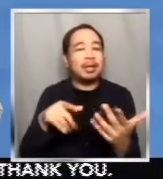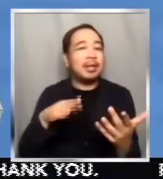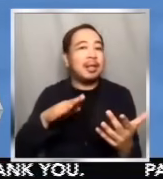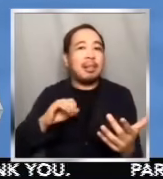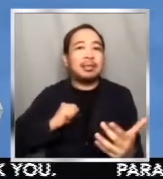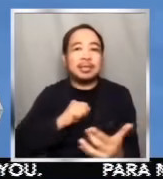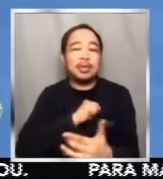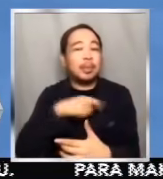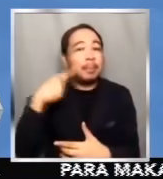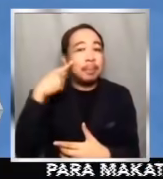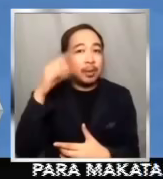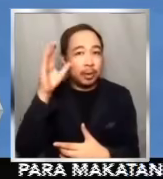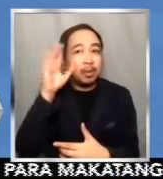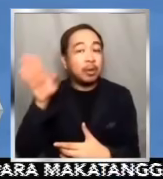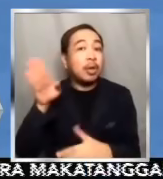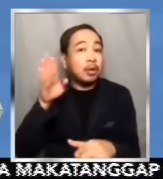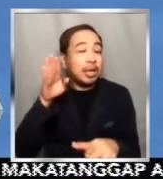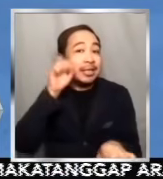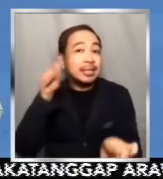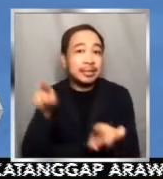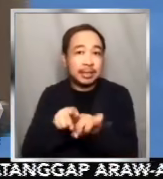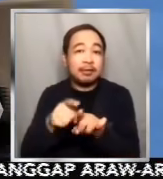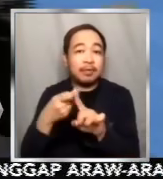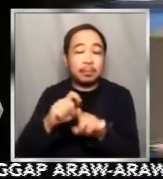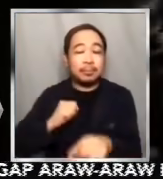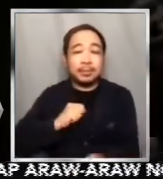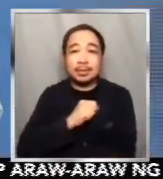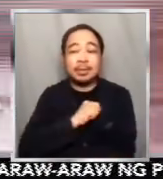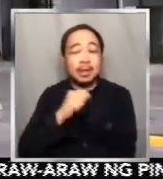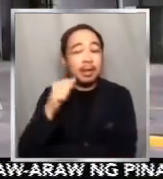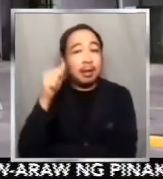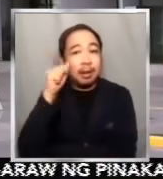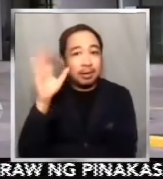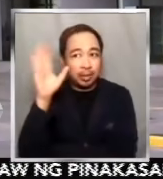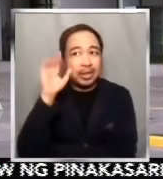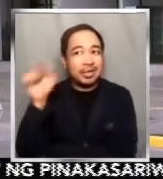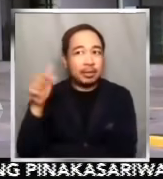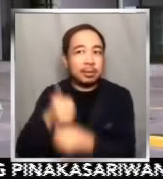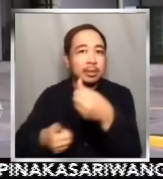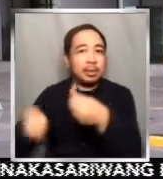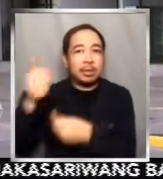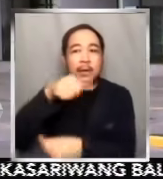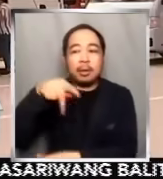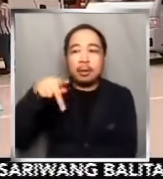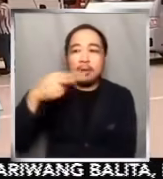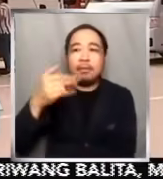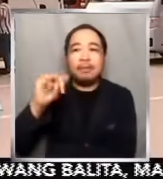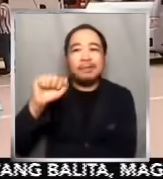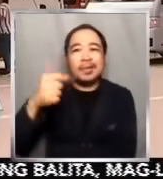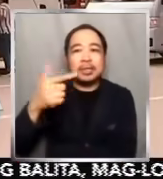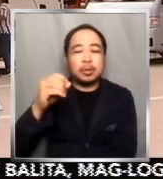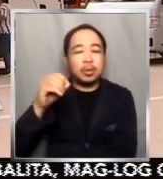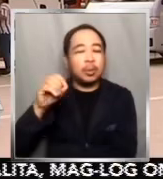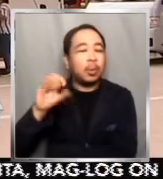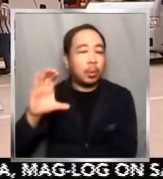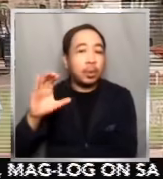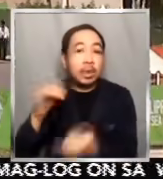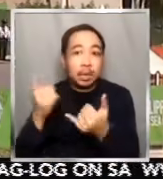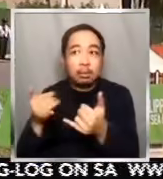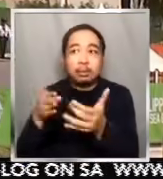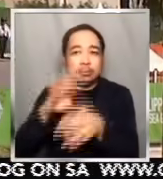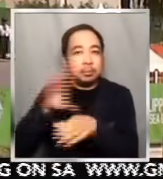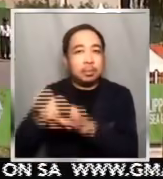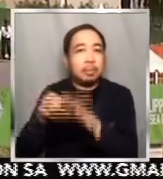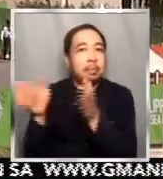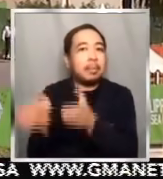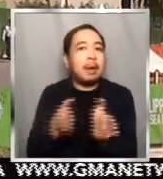ang pinuno ng Philippine Southeast Asian Games Organizing Committee o PHISGOC. Kasama ang PHISGOC sa pagpaplano at pagpapatayo ng mga pasilidad para